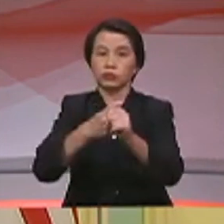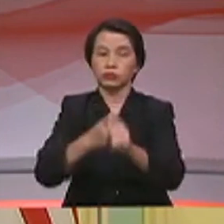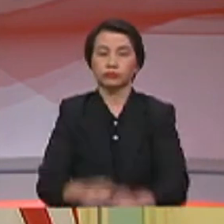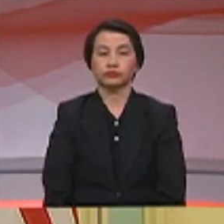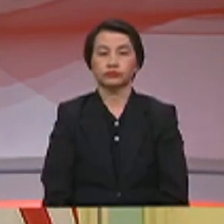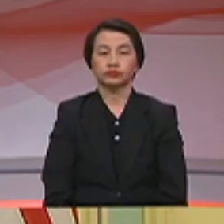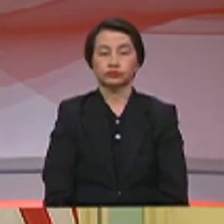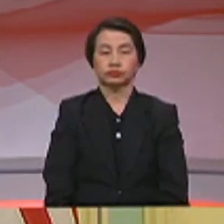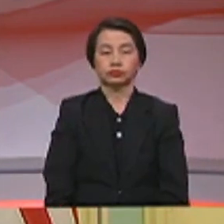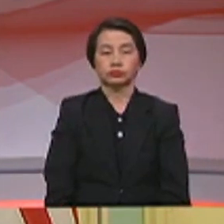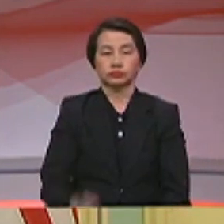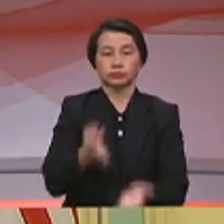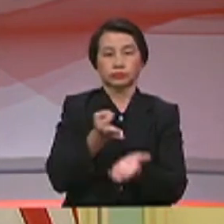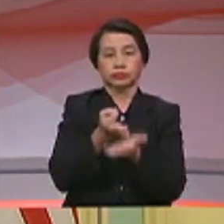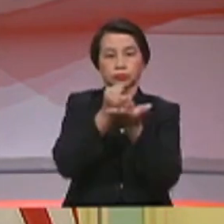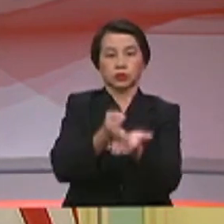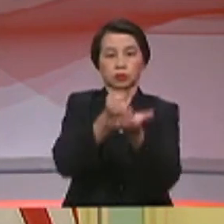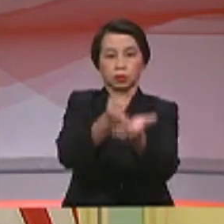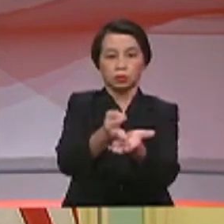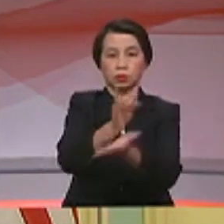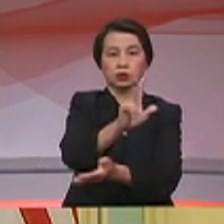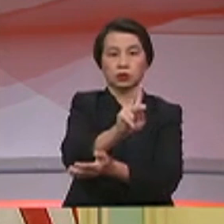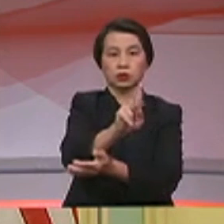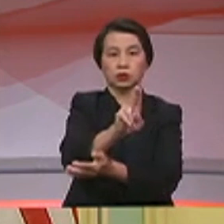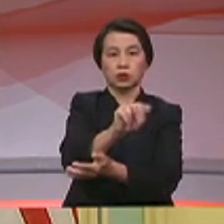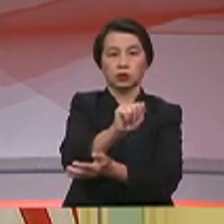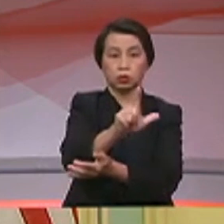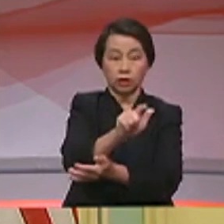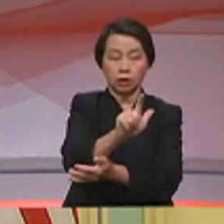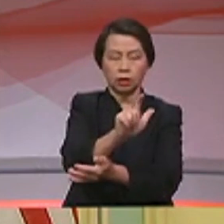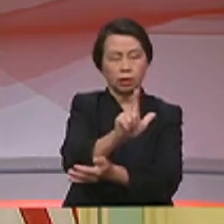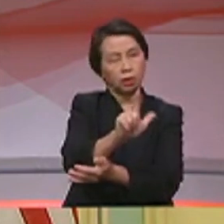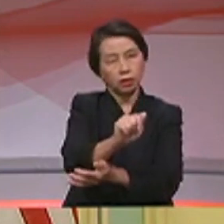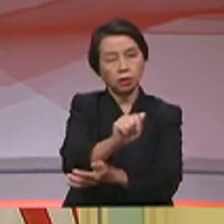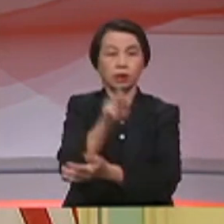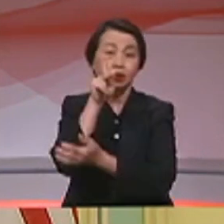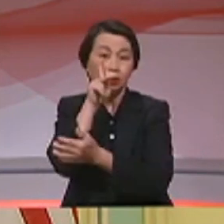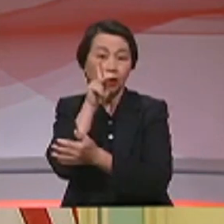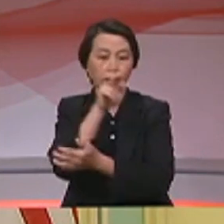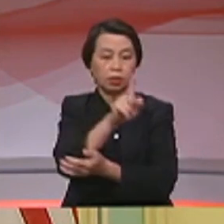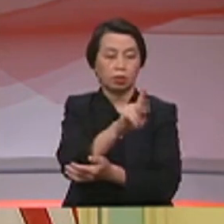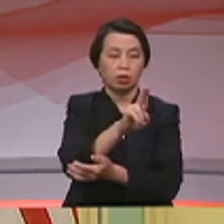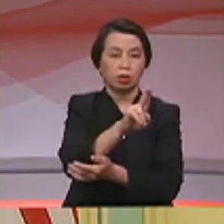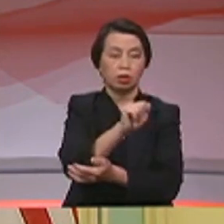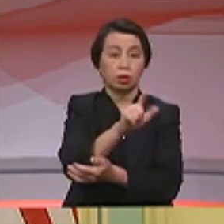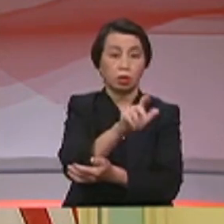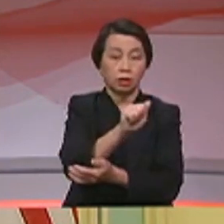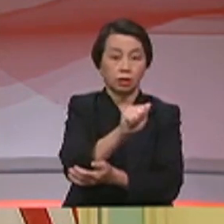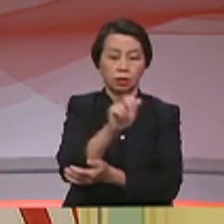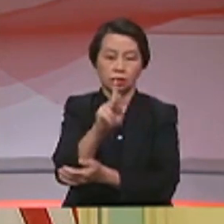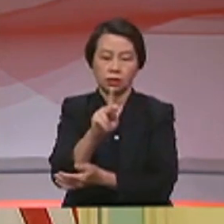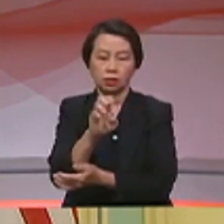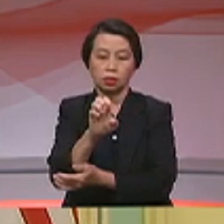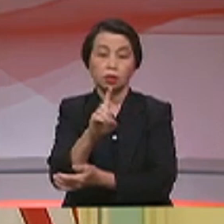Feri dari Kuala Kedah yang difahamkan termasuk dalam Kota Star ini, daerah Kota